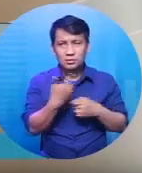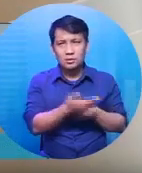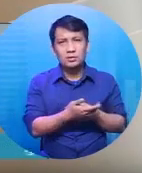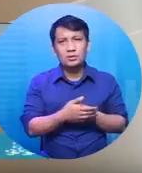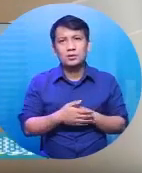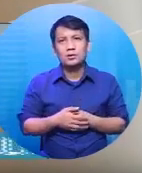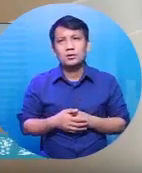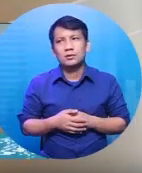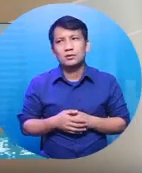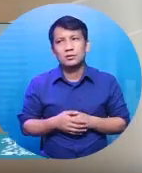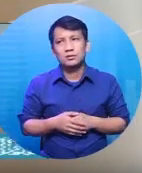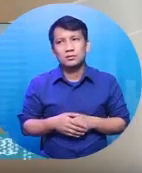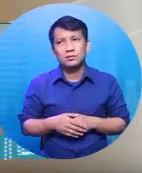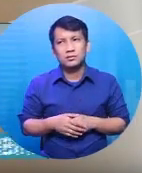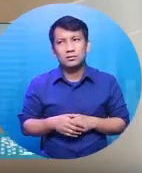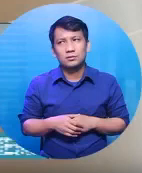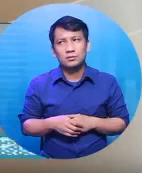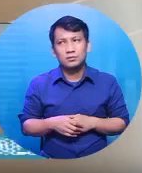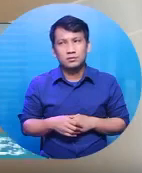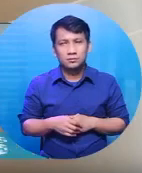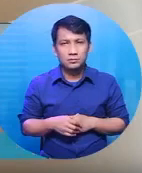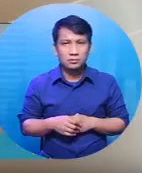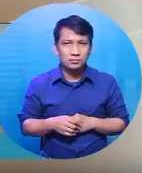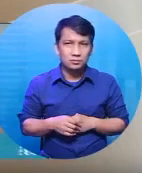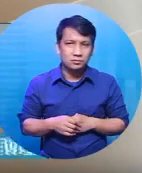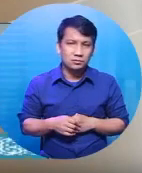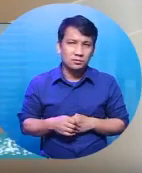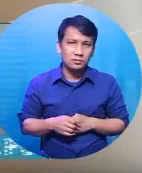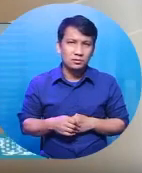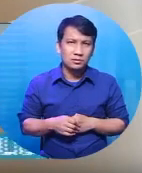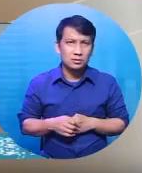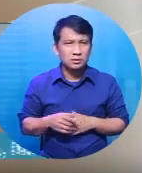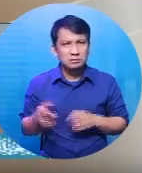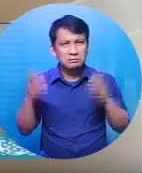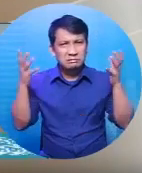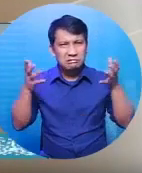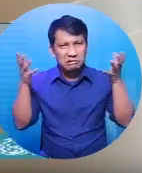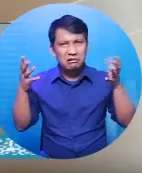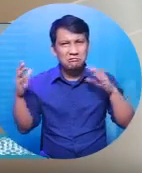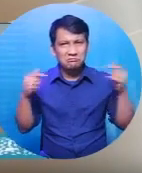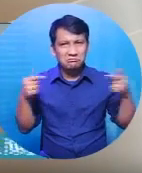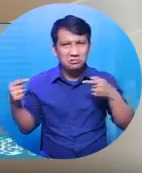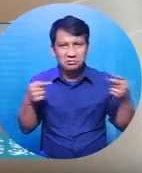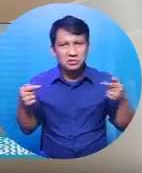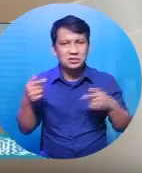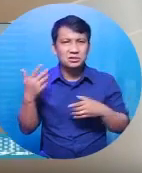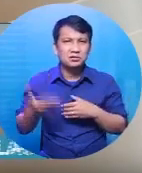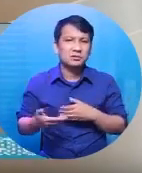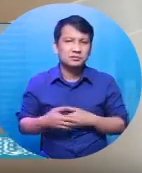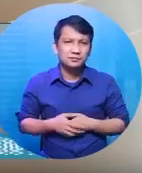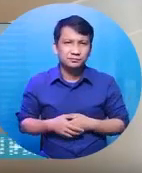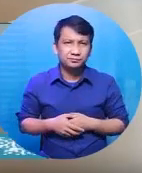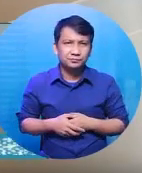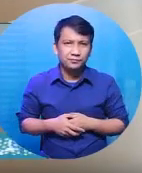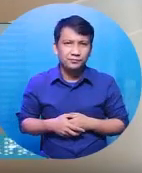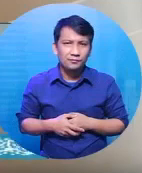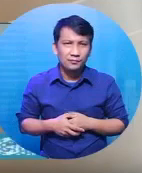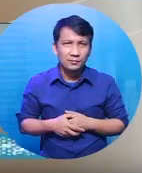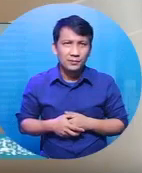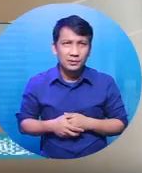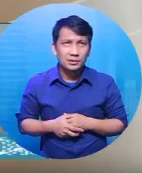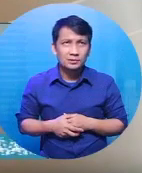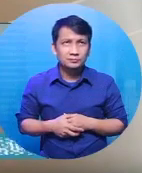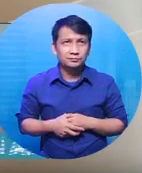Bakit nahihingit ako sa akin? Hindi naging okay. Ibago ka pa lang sa Amerika, panay na ang package mo kay Tomboy. Pag mga pamangkin niya, binigyan mo na sila